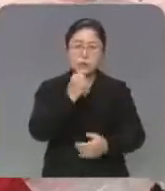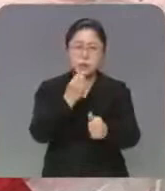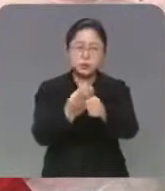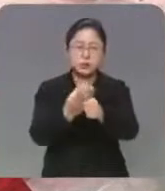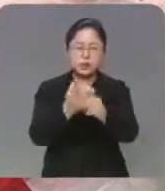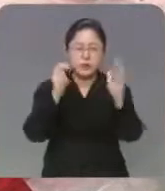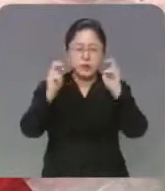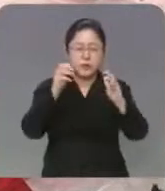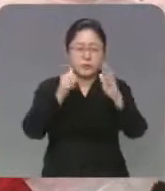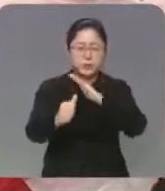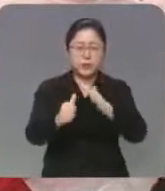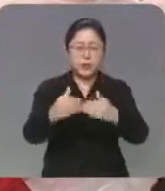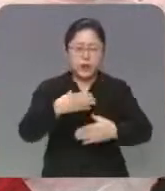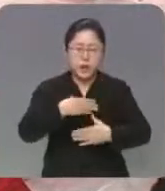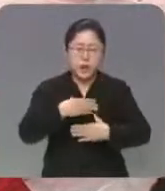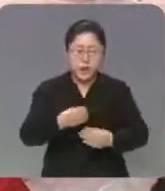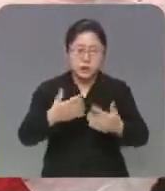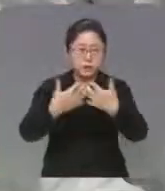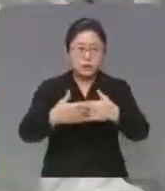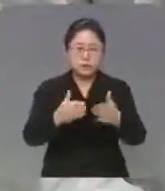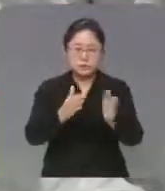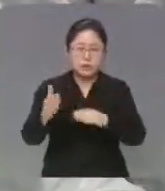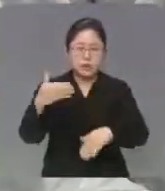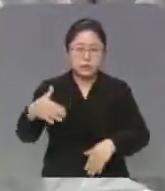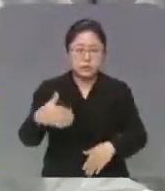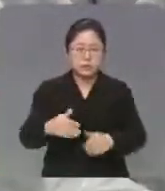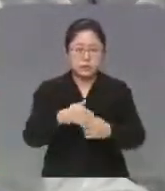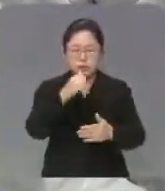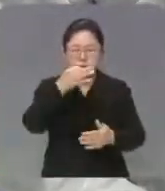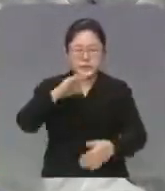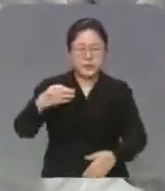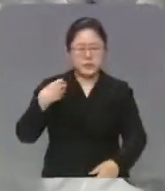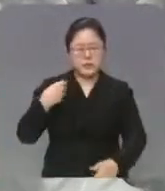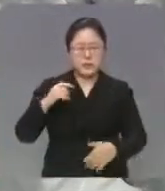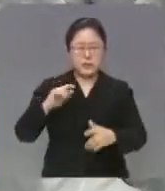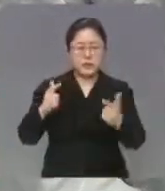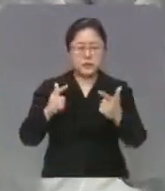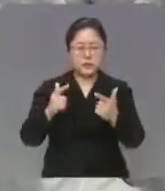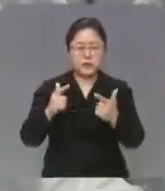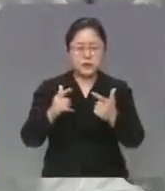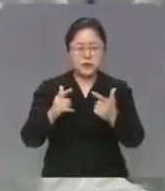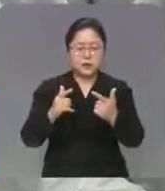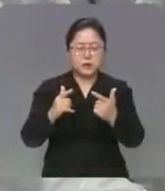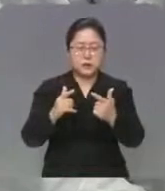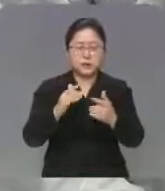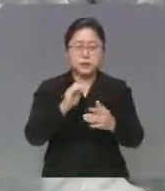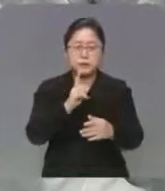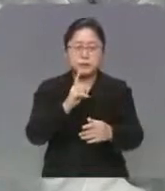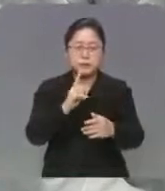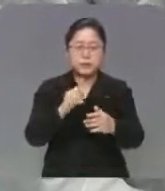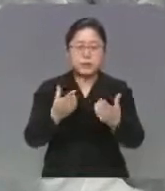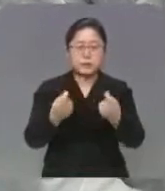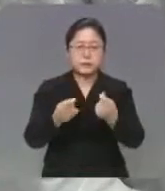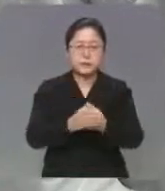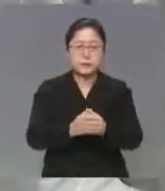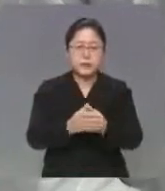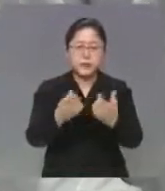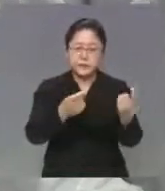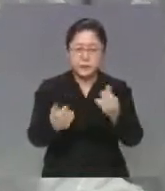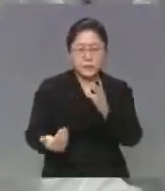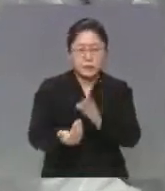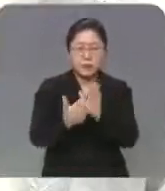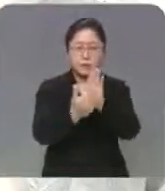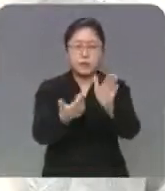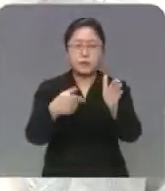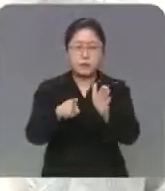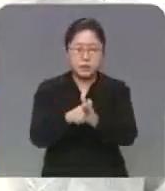대표이사가 안전설비와 조치를 하지 않고도 책임을 인정하지 않고 있다며 이같이 요구했습니다. 노조는 또 비슷한 사고를